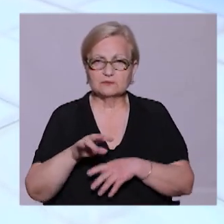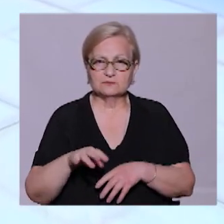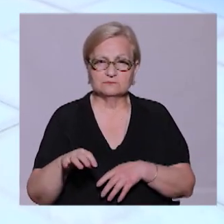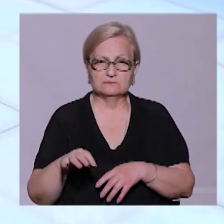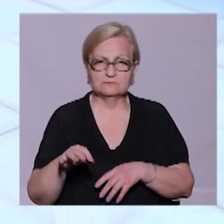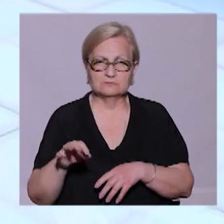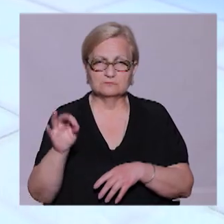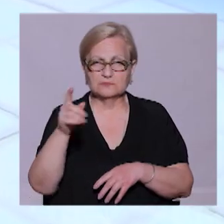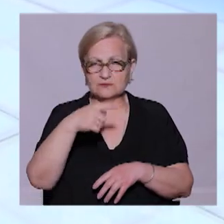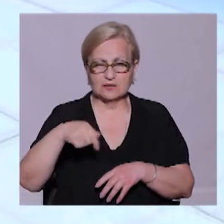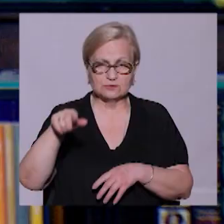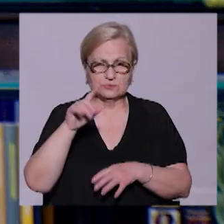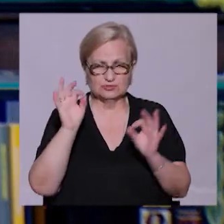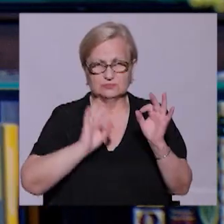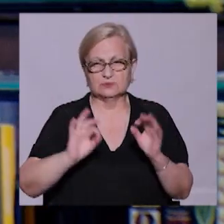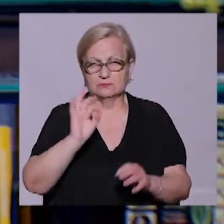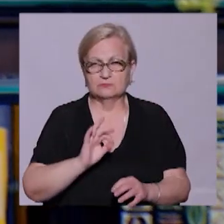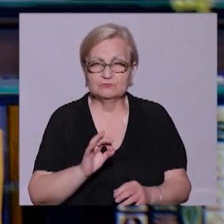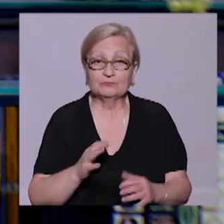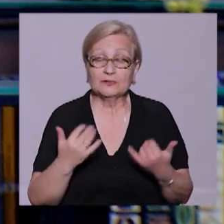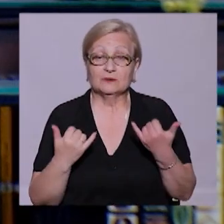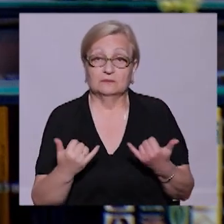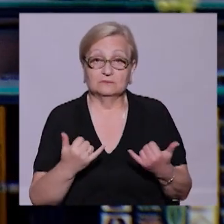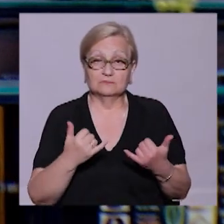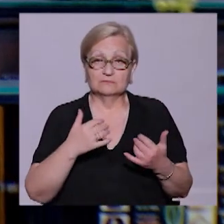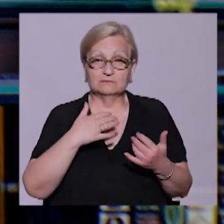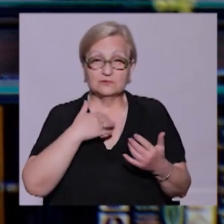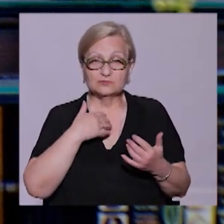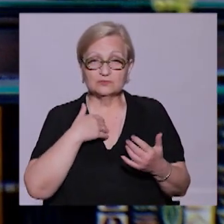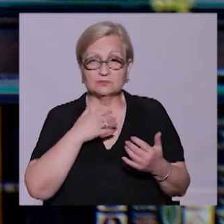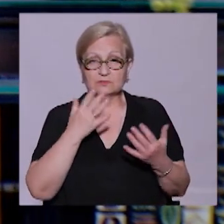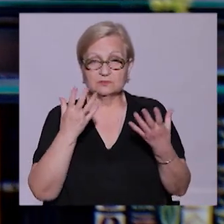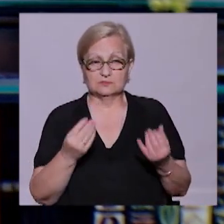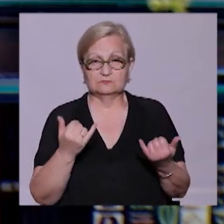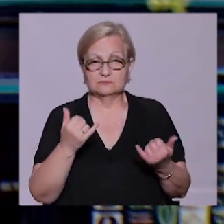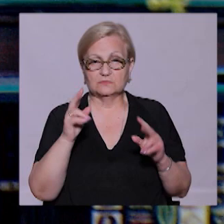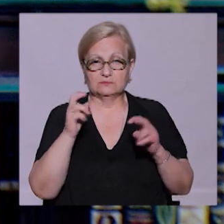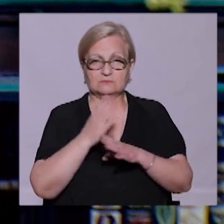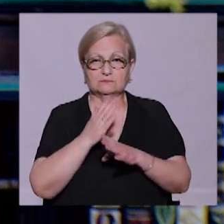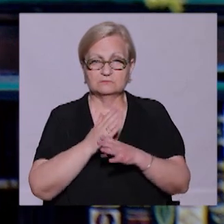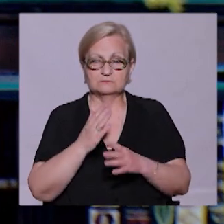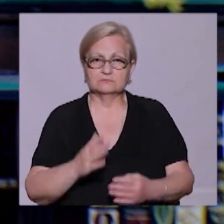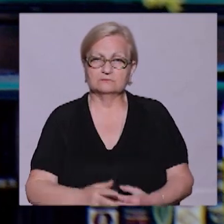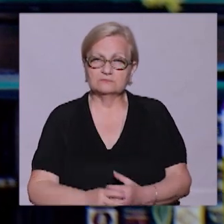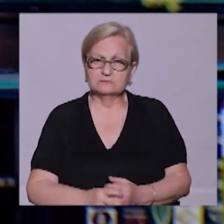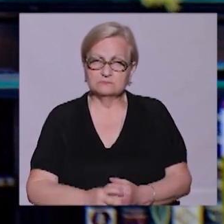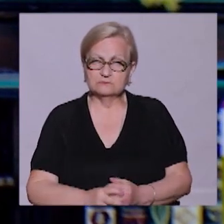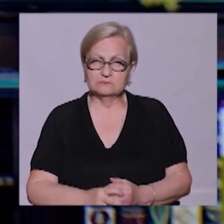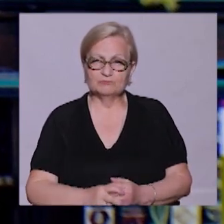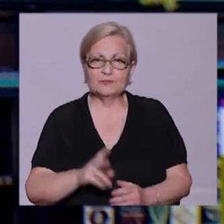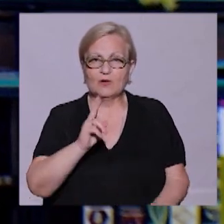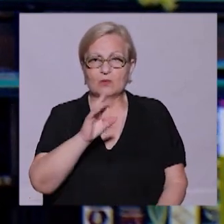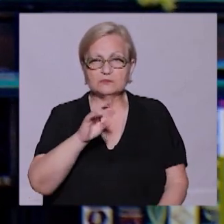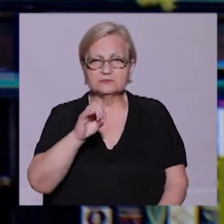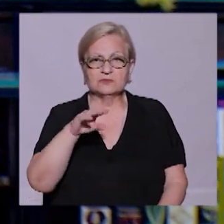ლიტერატურის გარშემო. ამჯერად ჩვენი დღევანდელი საუბრის თემა გახლავთ